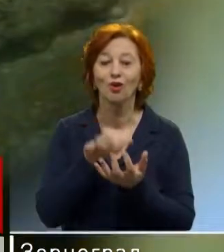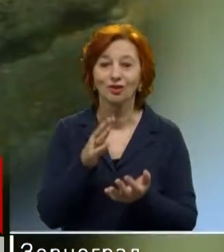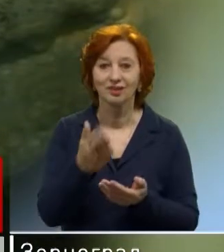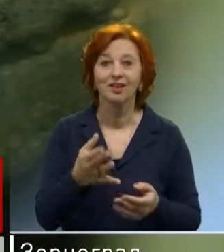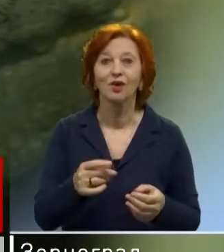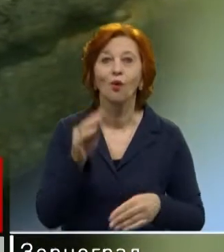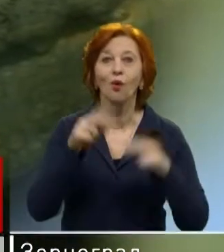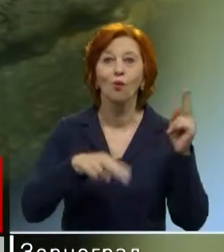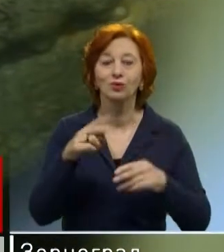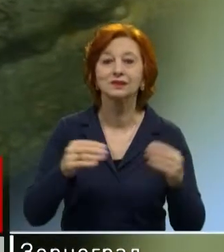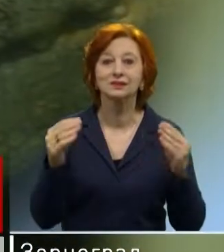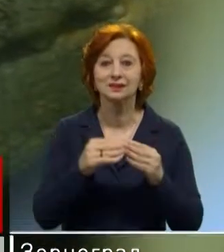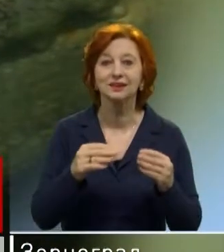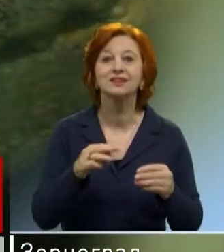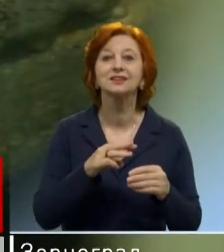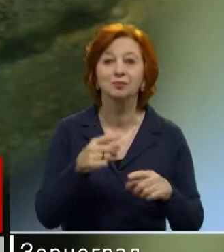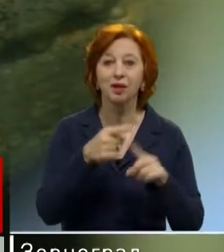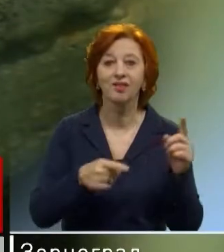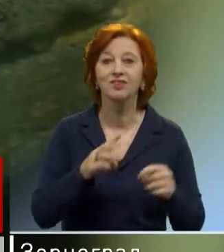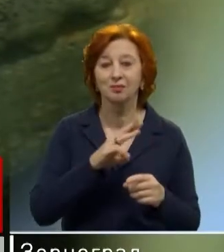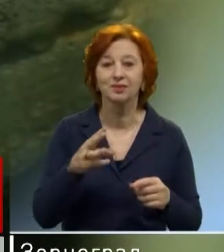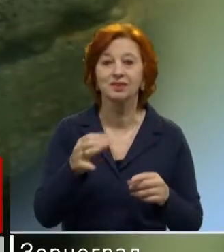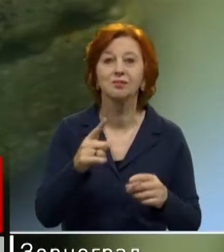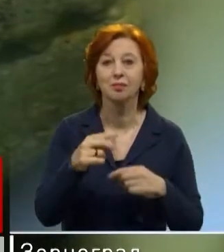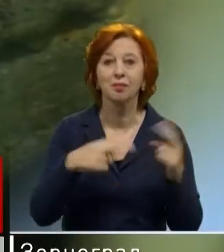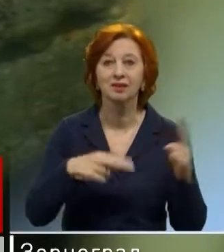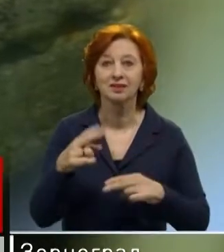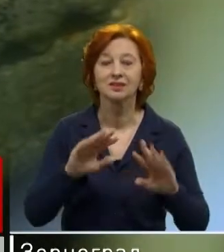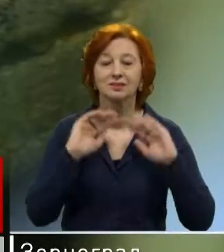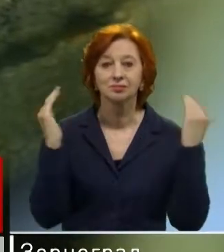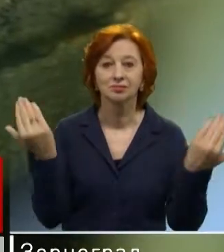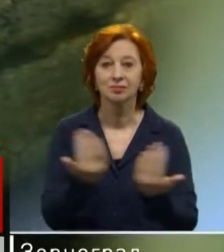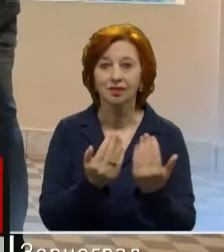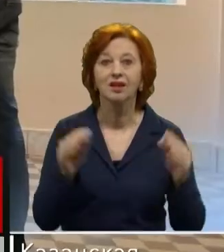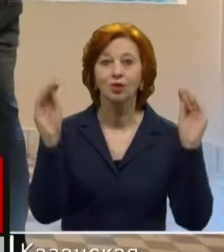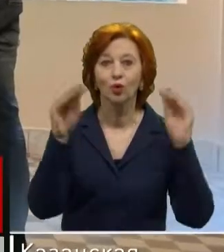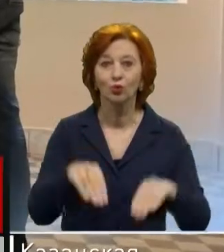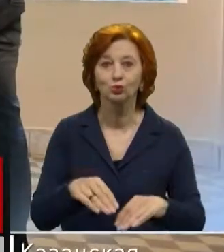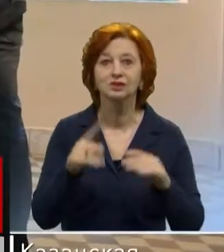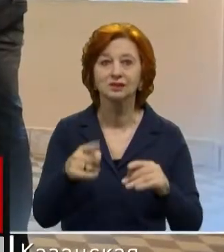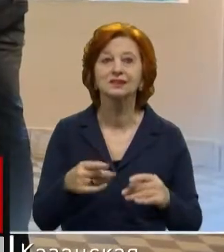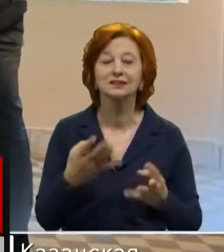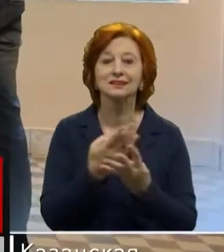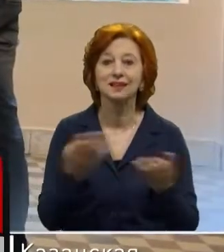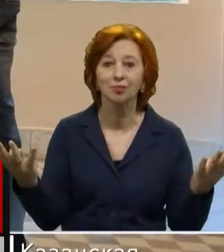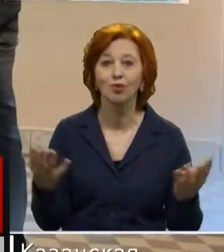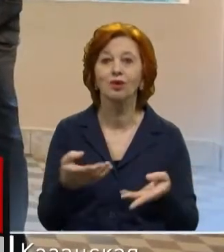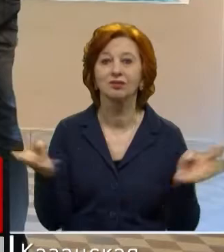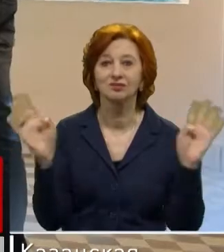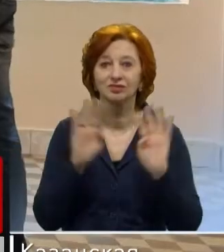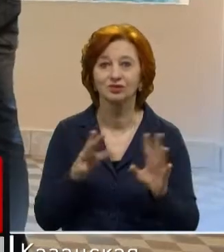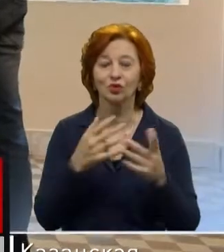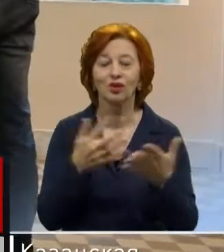за 10,5 миллионов рублей. Подрядчик должен провести работы по установке оград, забора и защитных перил нового